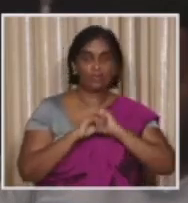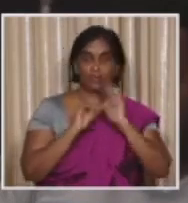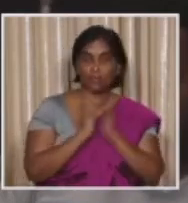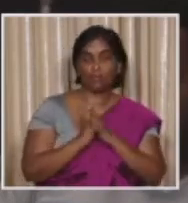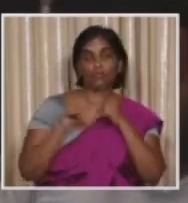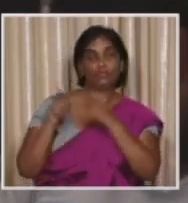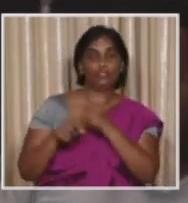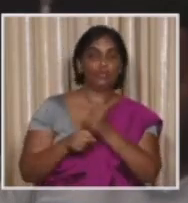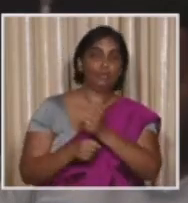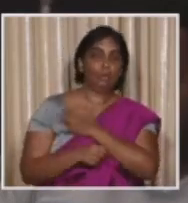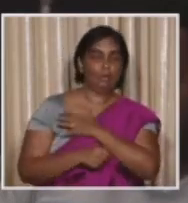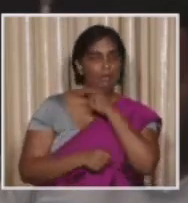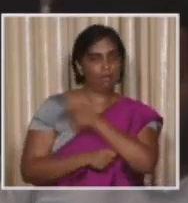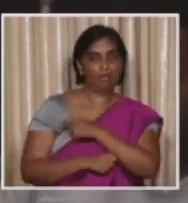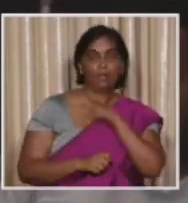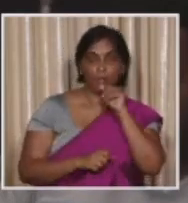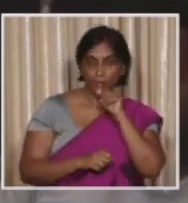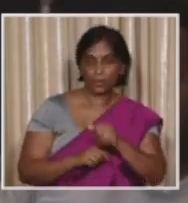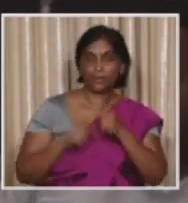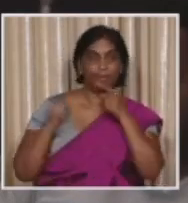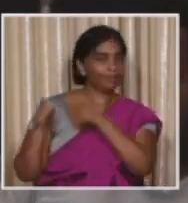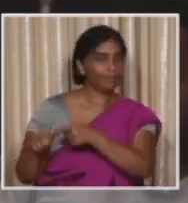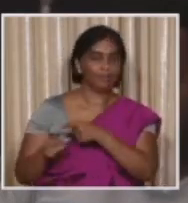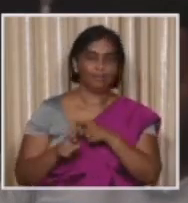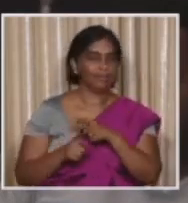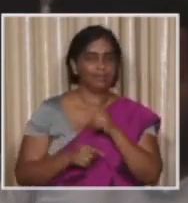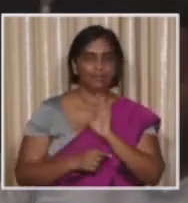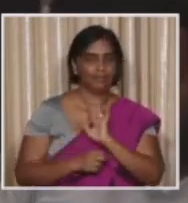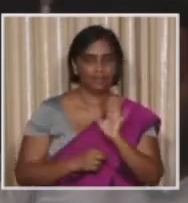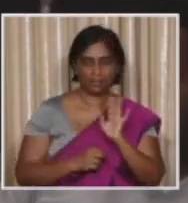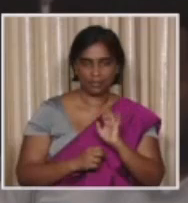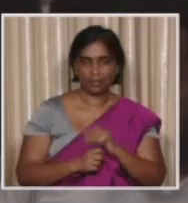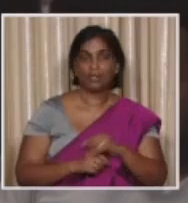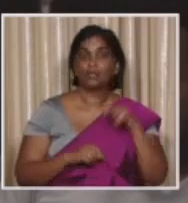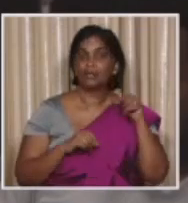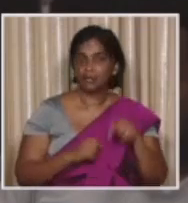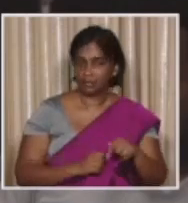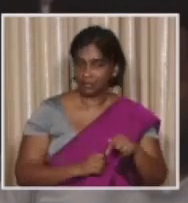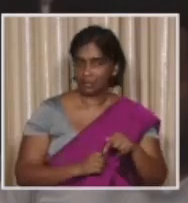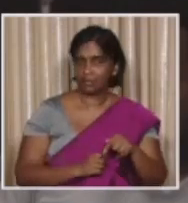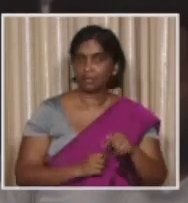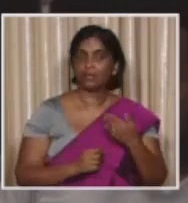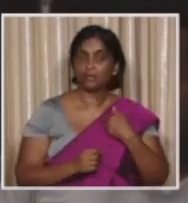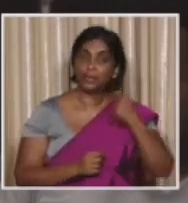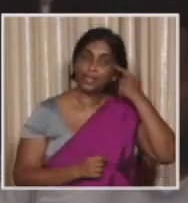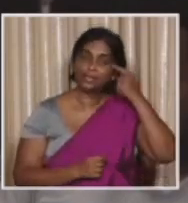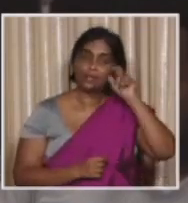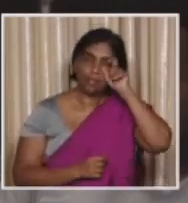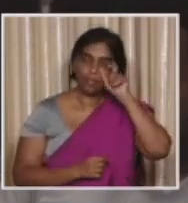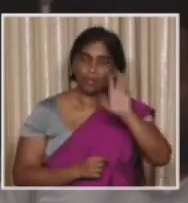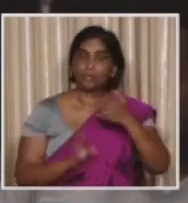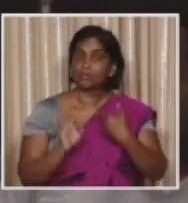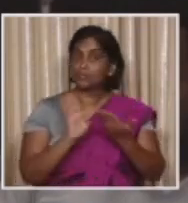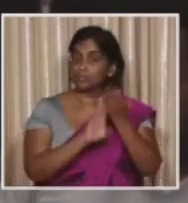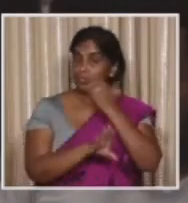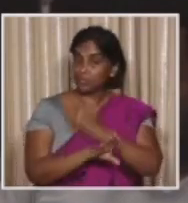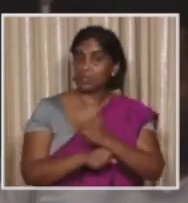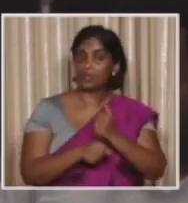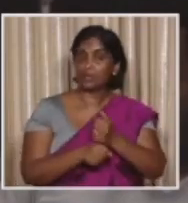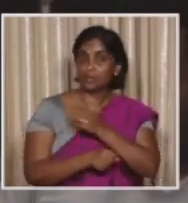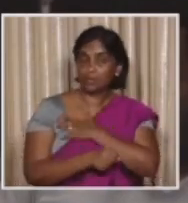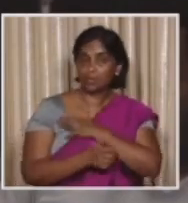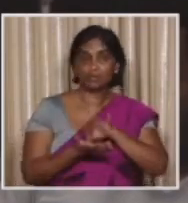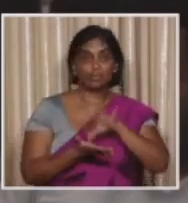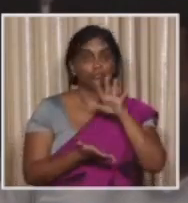දාලා තියෙනවා. එතුමාගේ පිටින් දහනවට වැඩිය අද අපි කල්පනා කළ යුතු තිබුණේ එදා එතුමාට